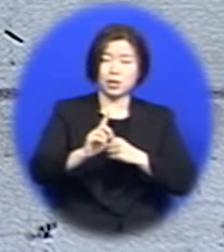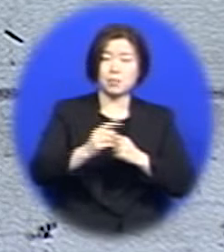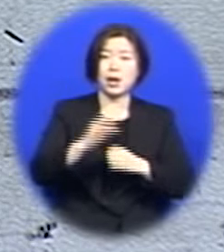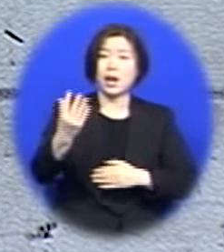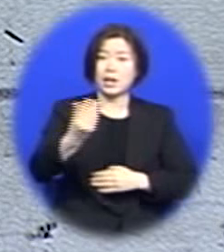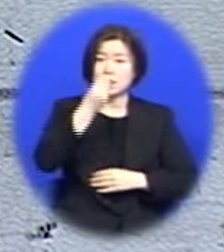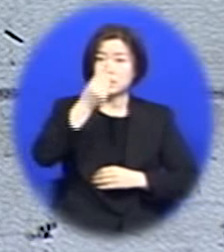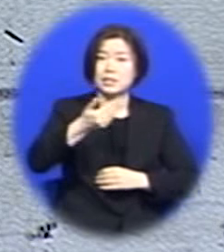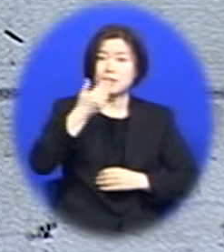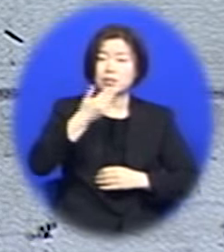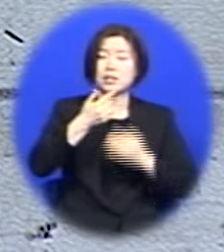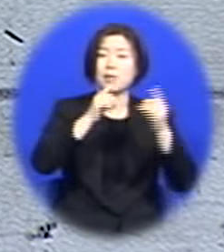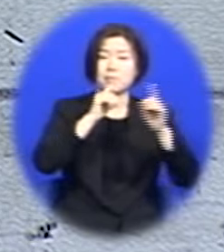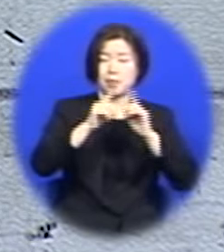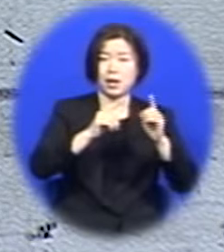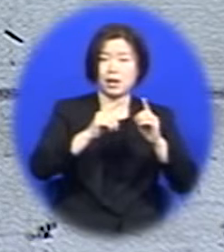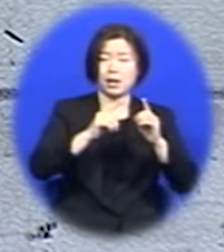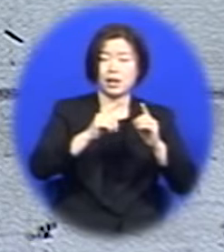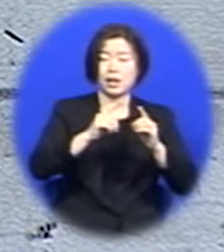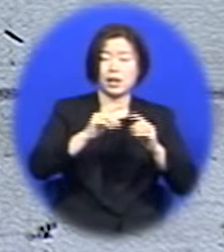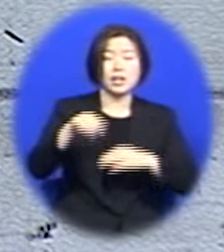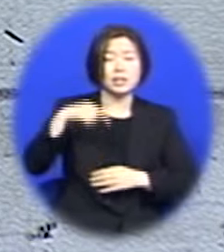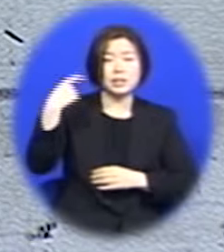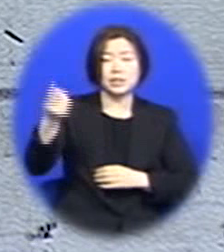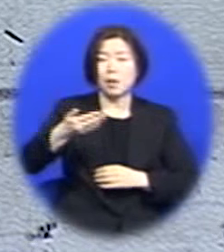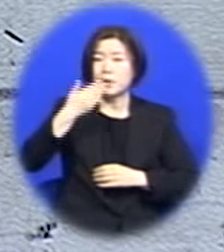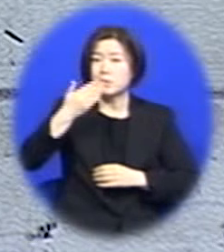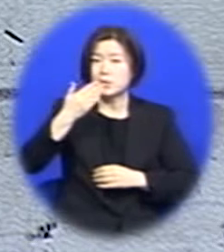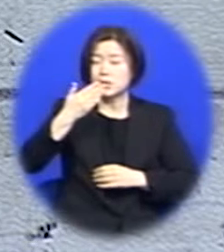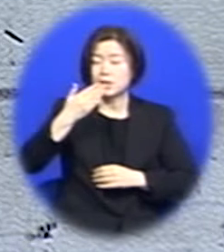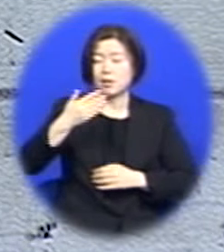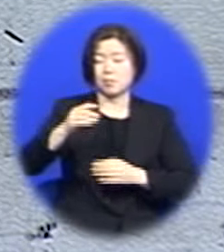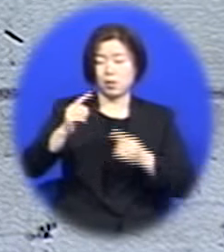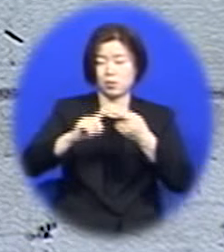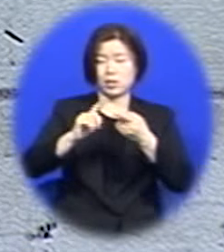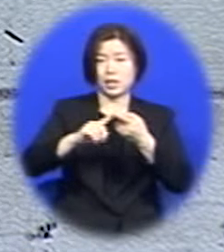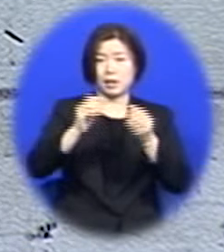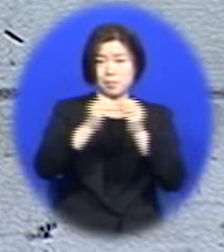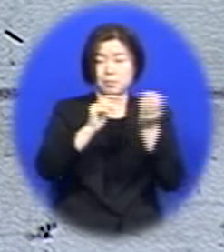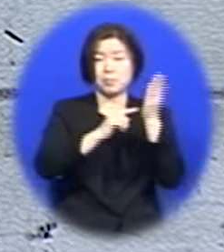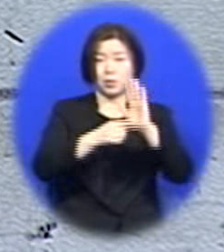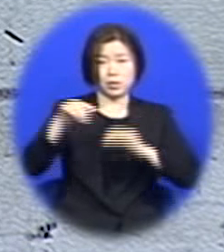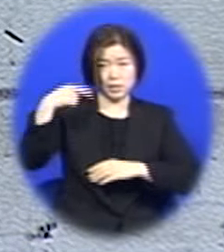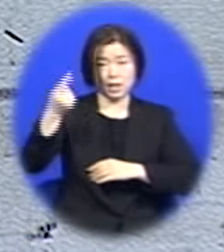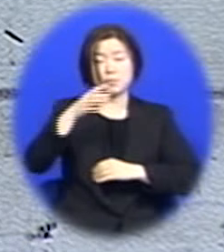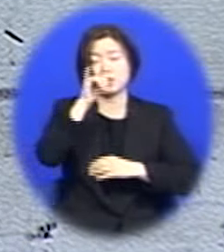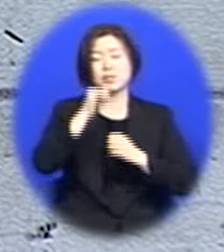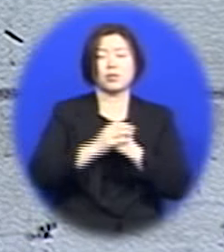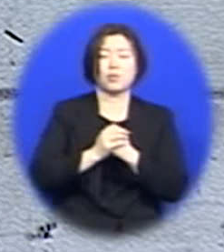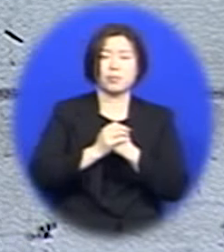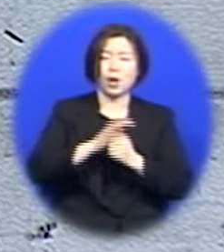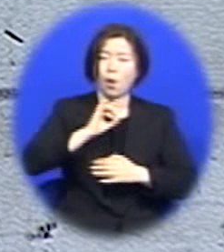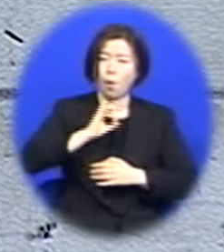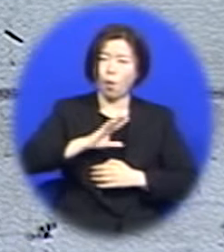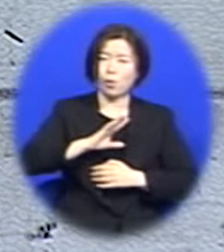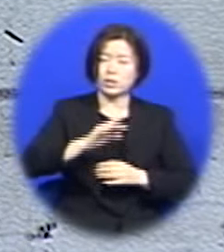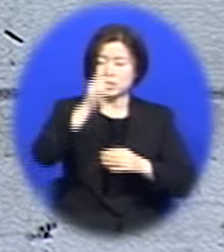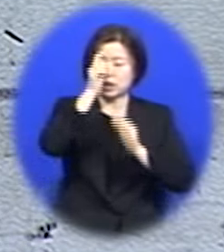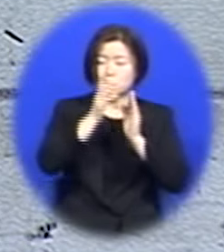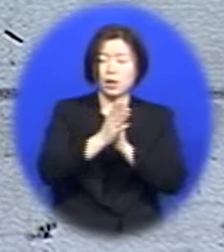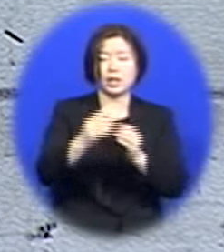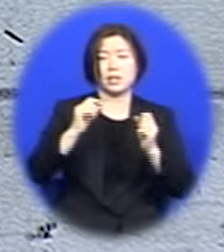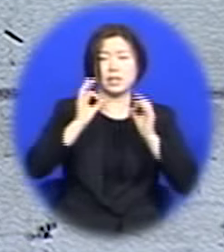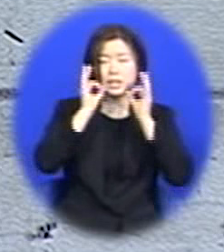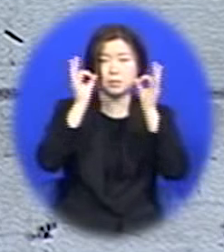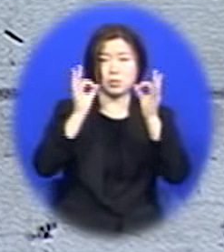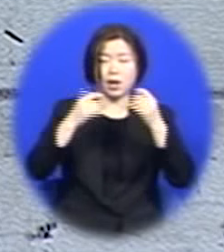말합니다. 음식을 먹은 것은 그 뒤에 또 따로 언급이 되어 나옵니다. 오로지 기도하기를 힘쓰니라. 날마다